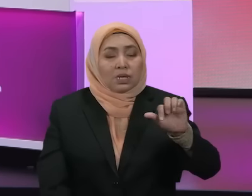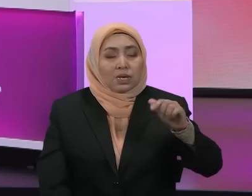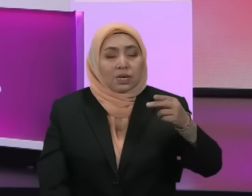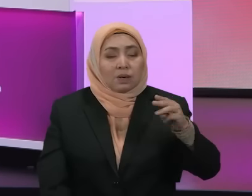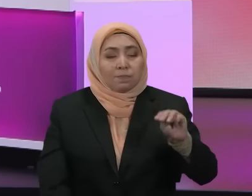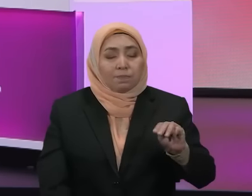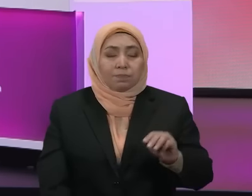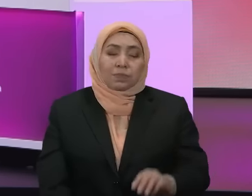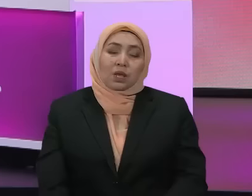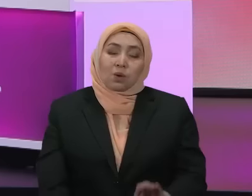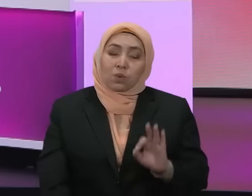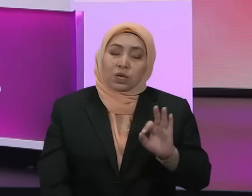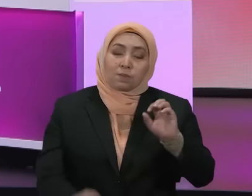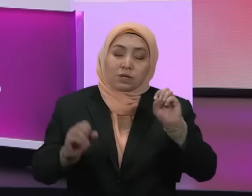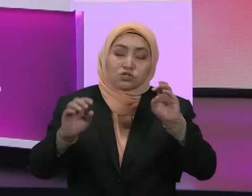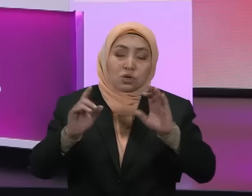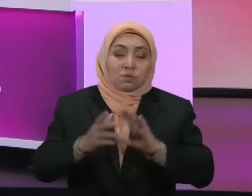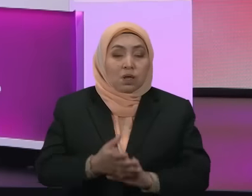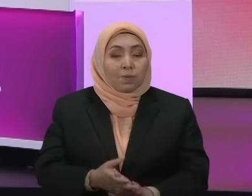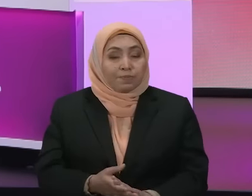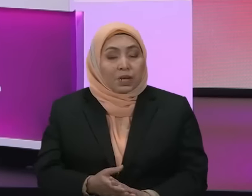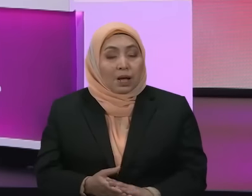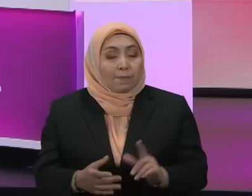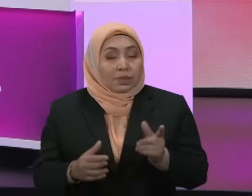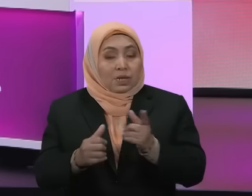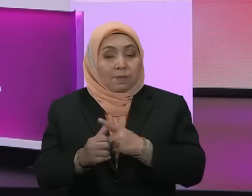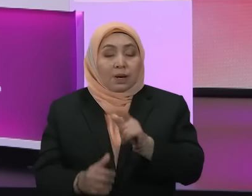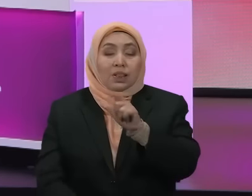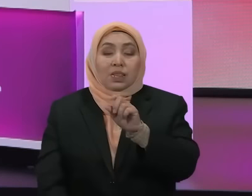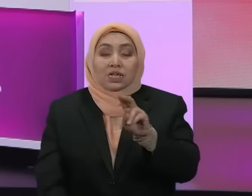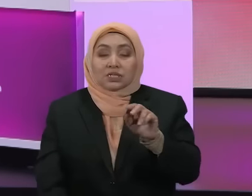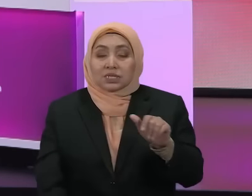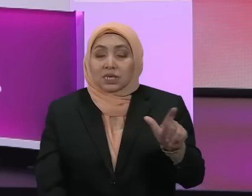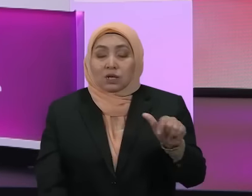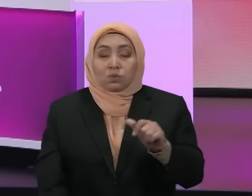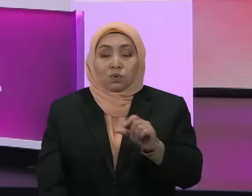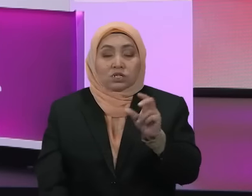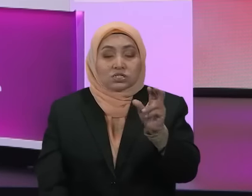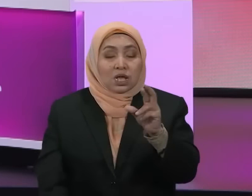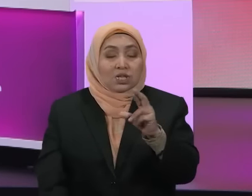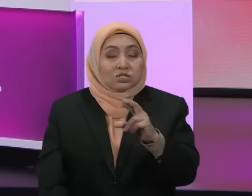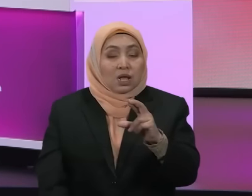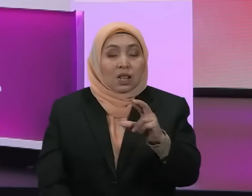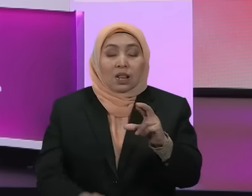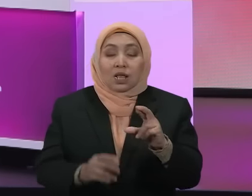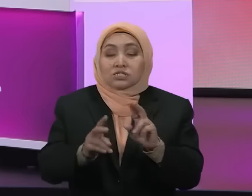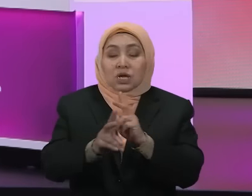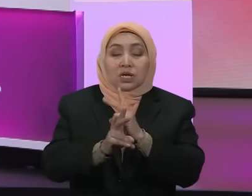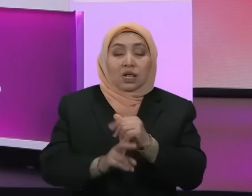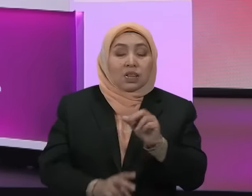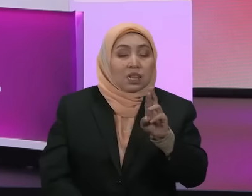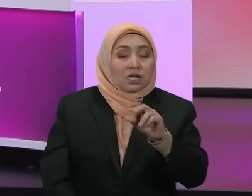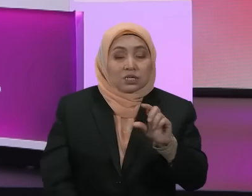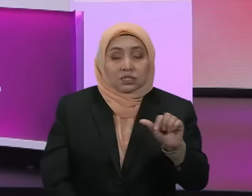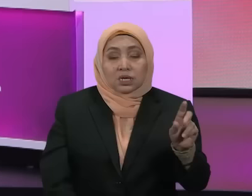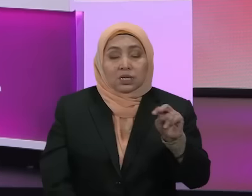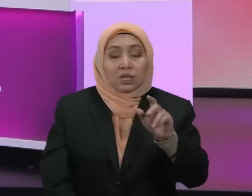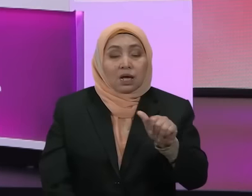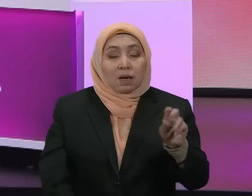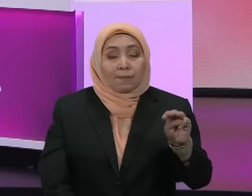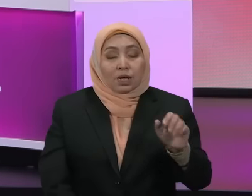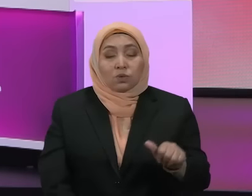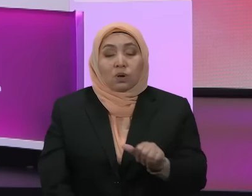بِأَمْوَالِهِمْ Baik, Masya Allah, Tabarakallah. Pertama, الَّذِينَ آمَنُوا Huruf dhal, jaga-jaga. الَّذِينَ آمَنُوا